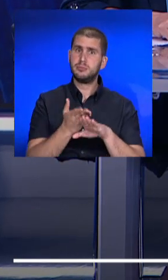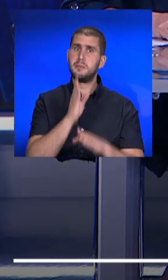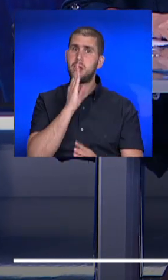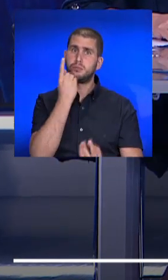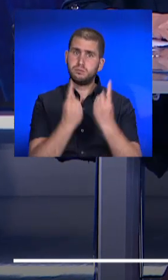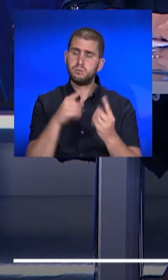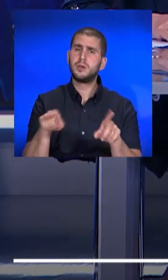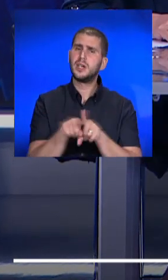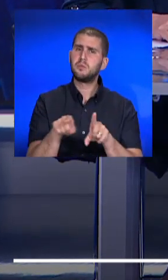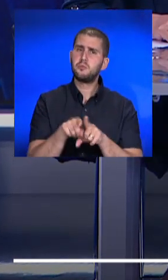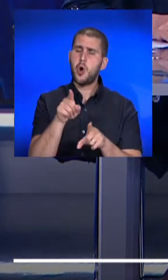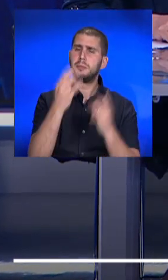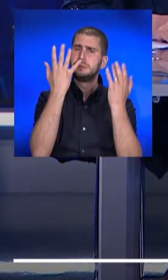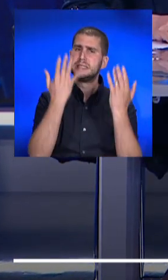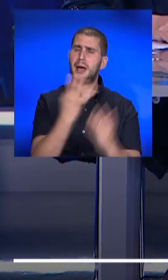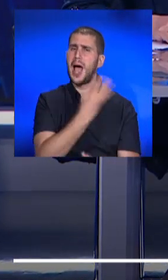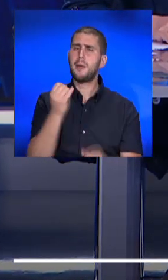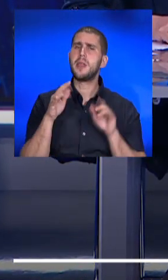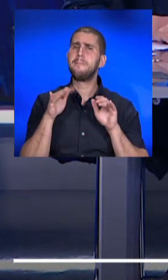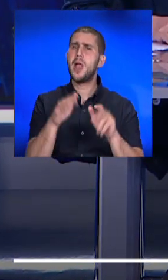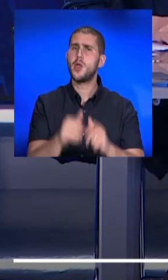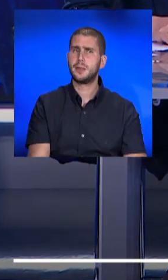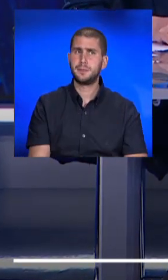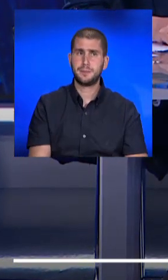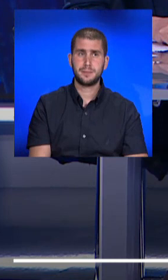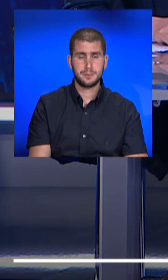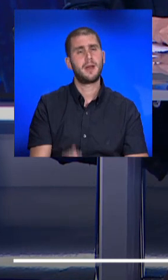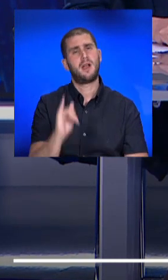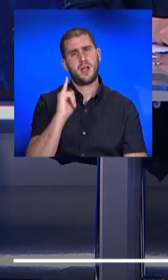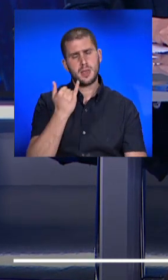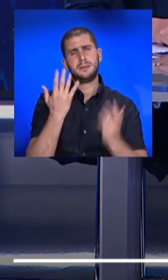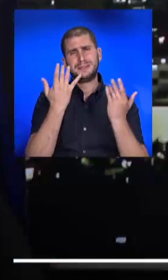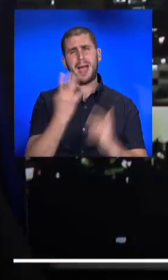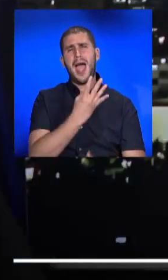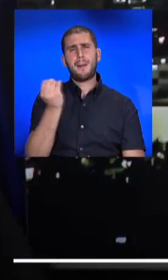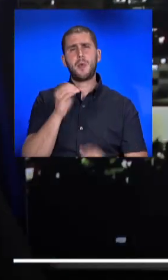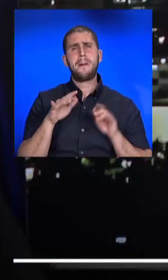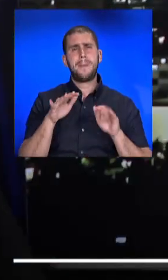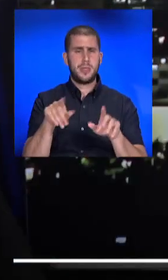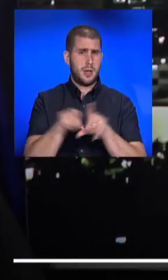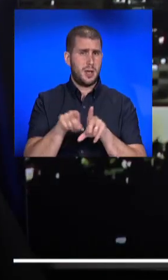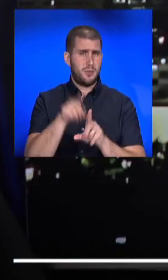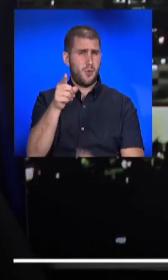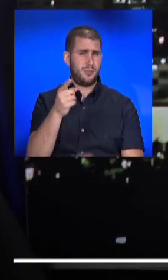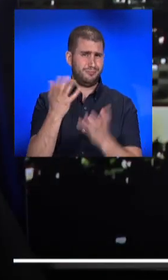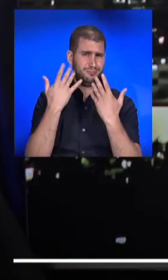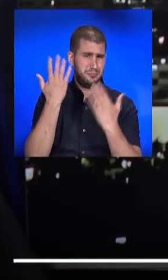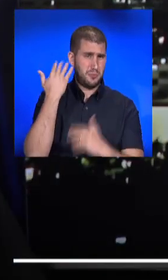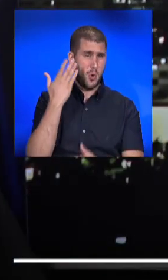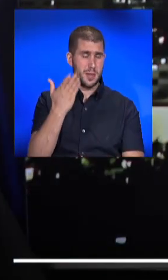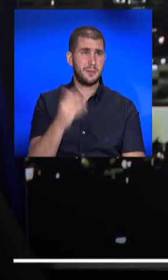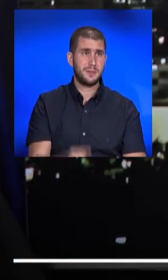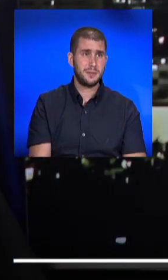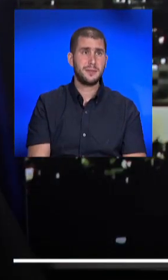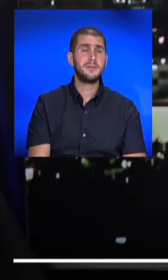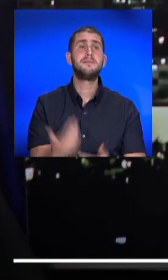אפרופו המספר הזה, 400 מיליון? כן, המספר 400 מיליון, כמו שהטבת להסביר, בסופו